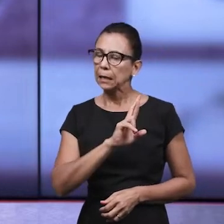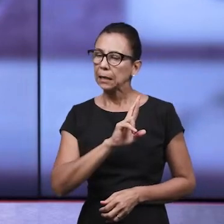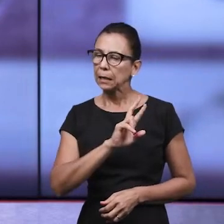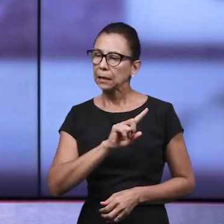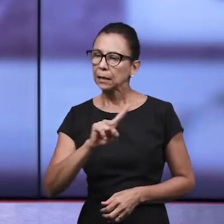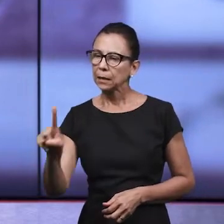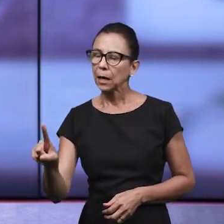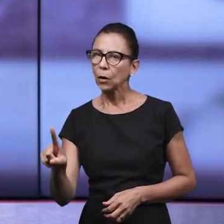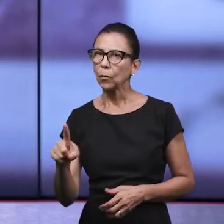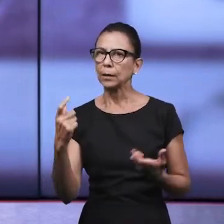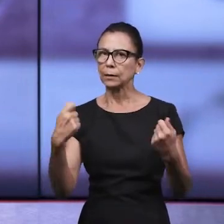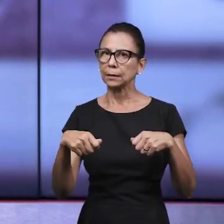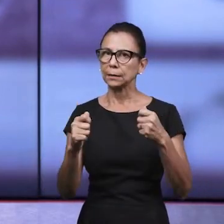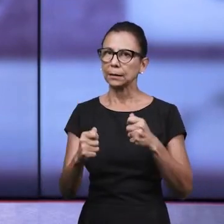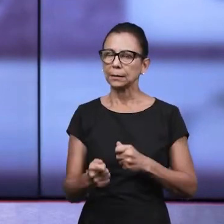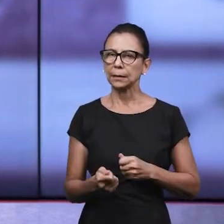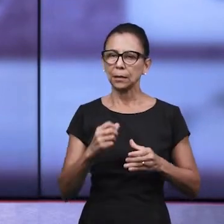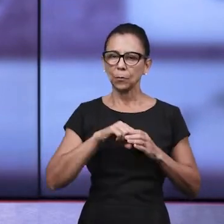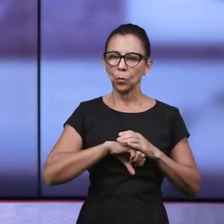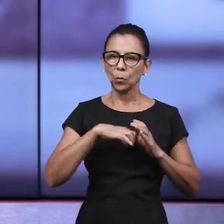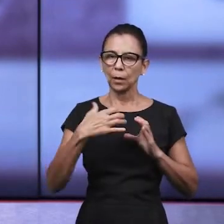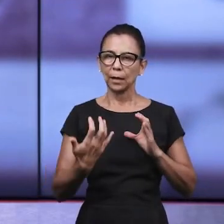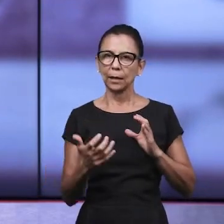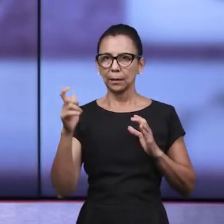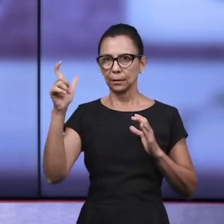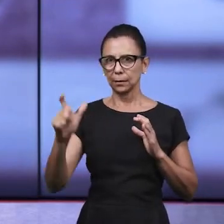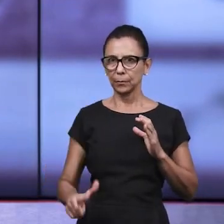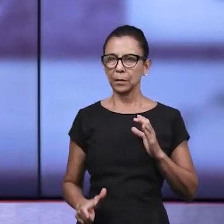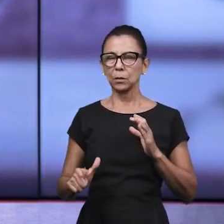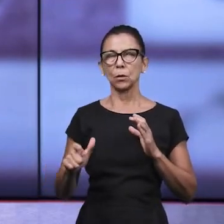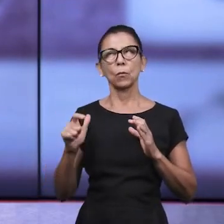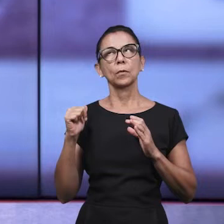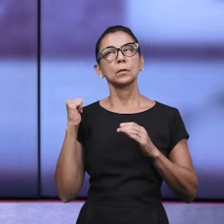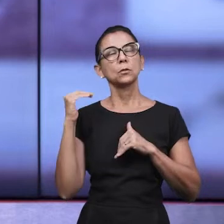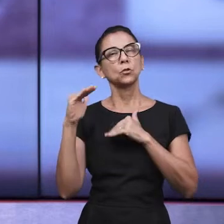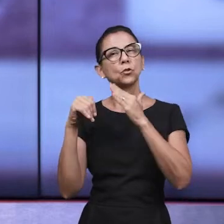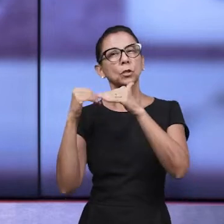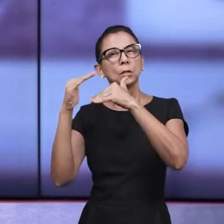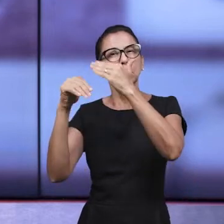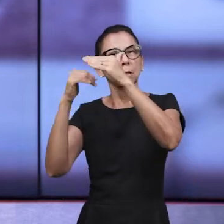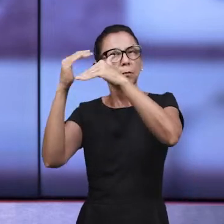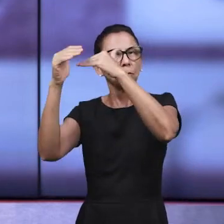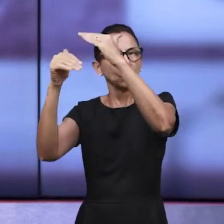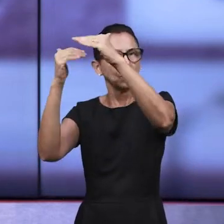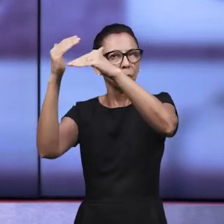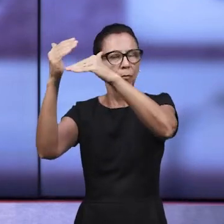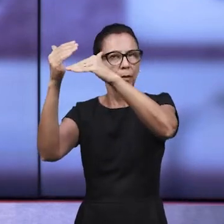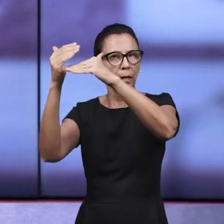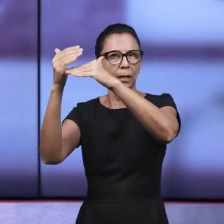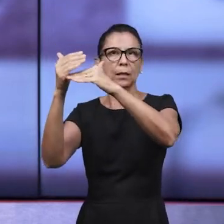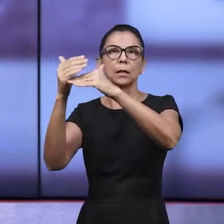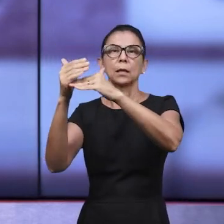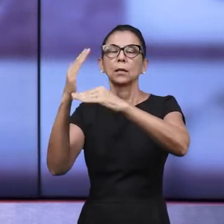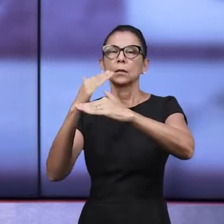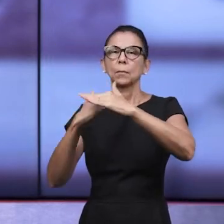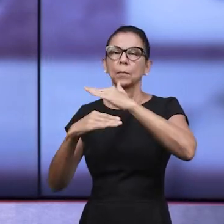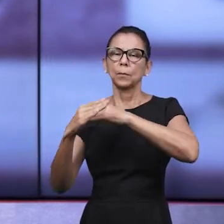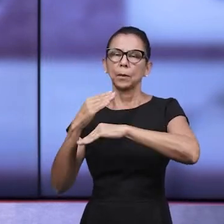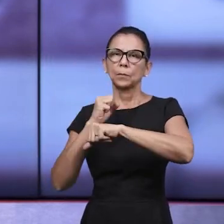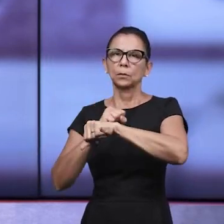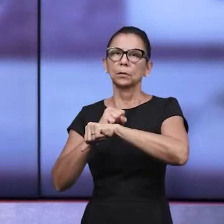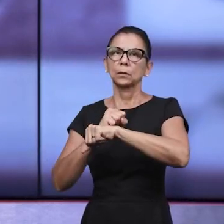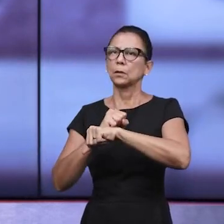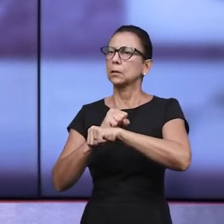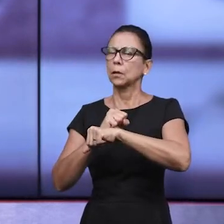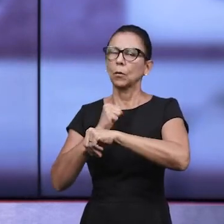du caractère. Il faut se rappeler que le développement, formation du caractère, c'est un processus continu et dynamique. Ce n'est pas statique, au